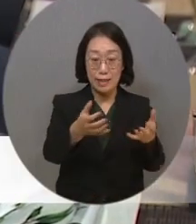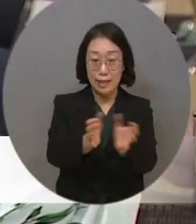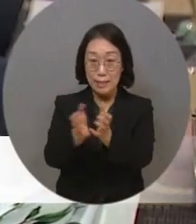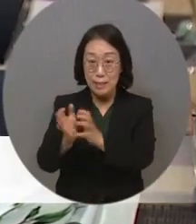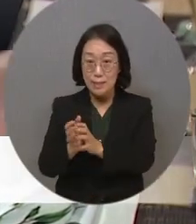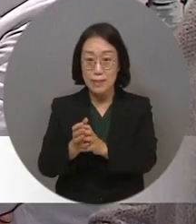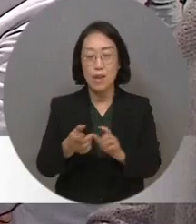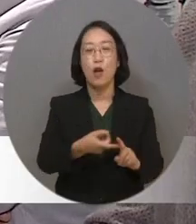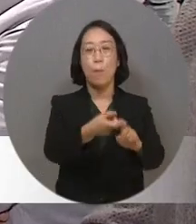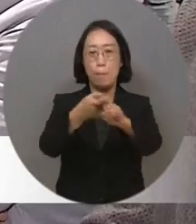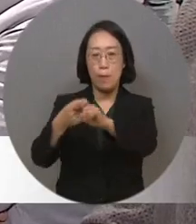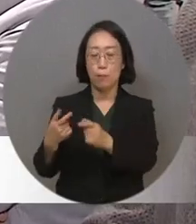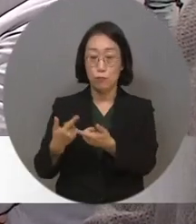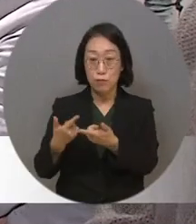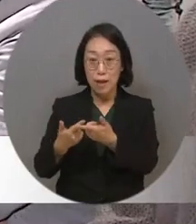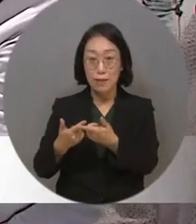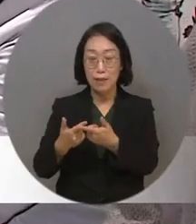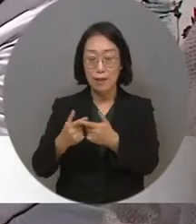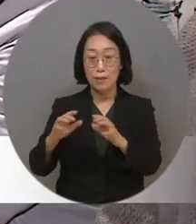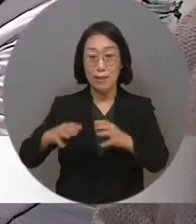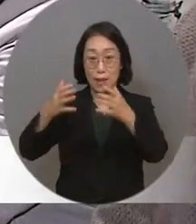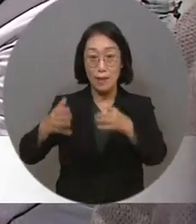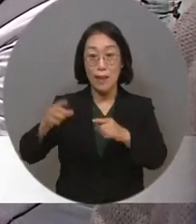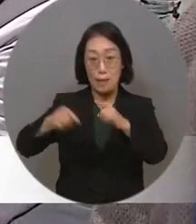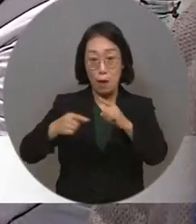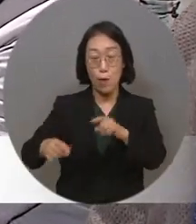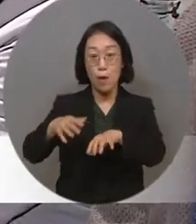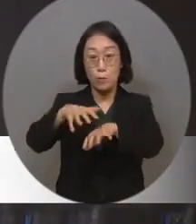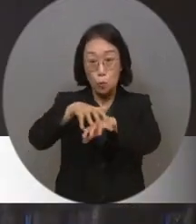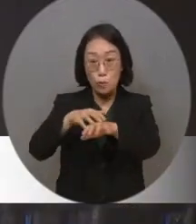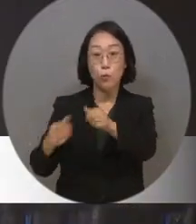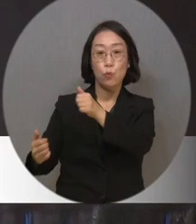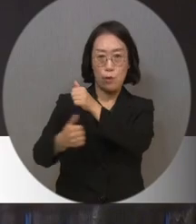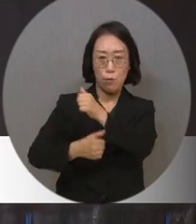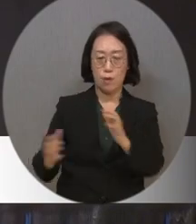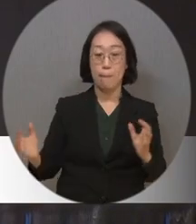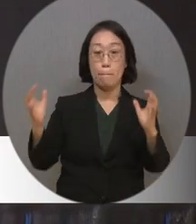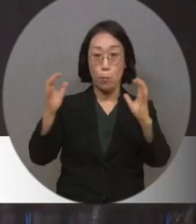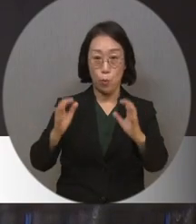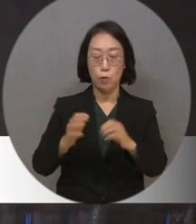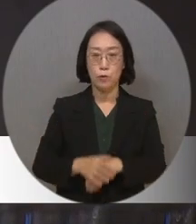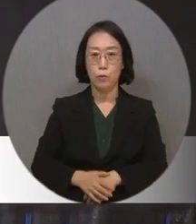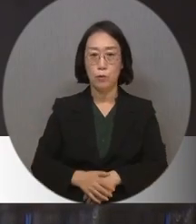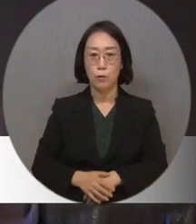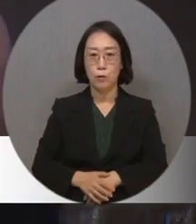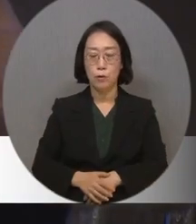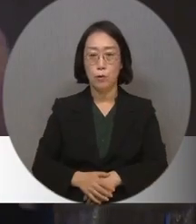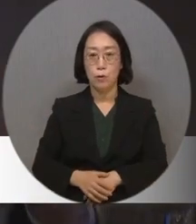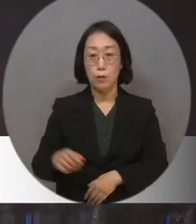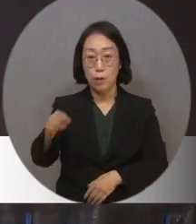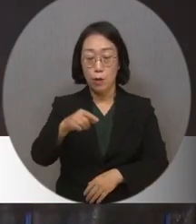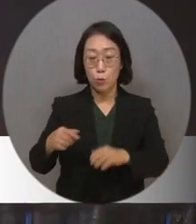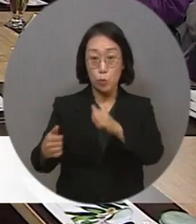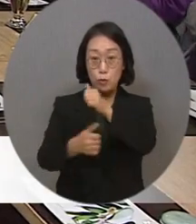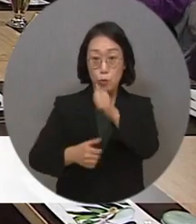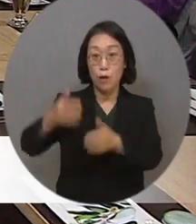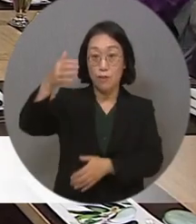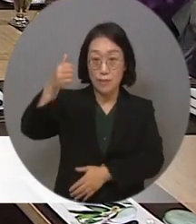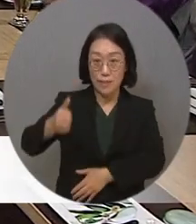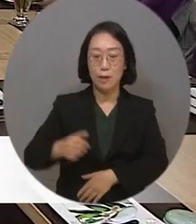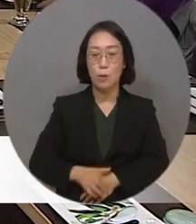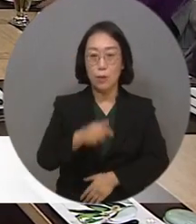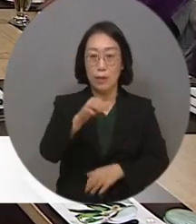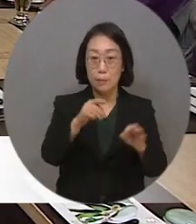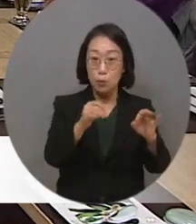총연맹과 부산세계장애인대회 조직위원회가 공동 주최한 이 자리에는 오준 대회 공동조직위원장과